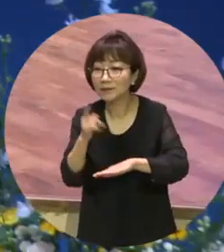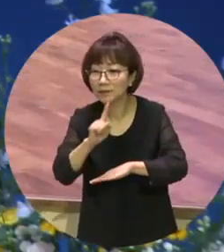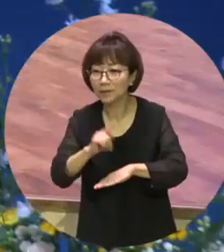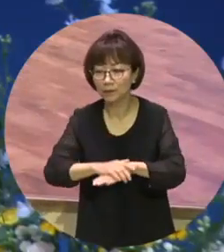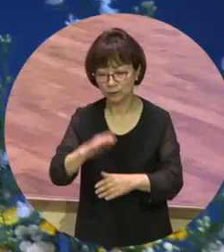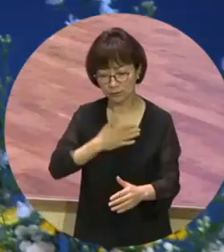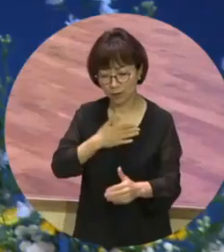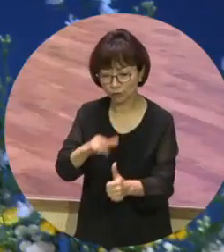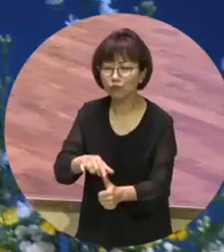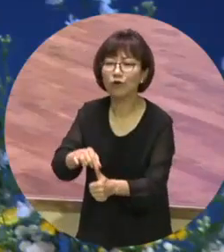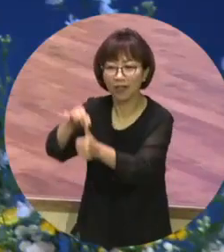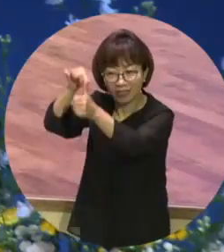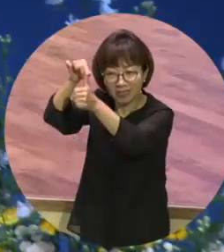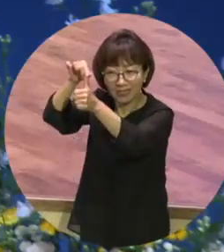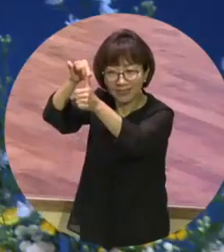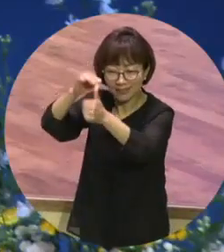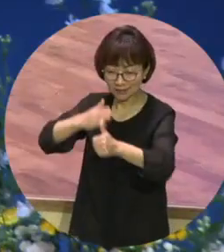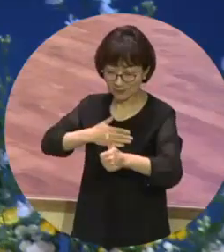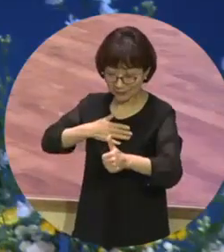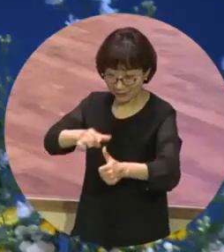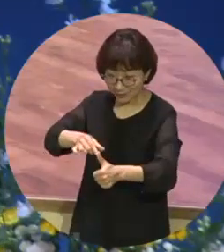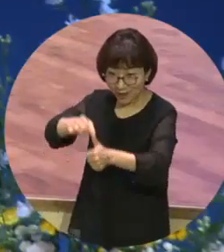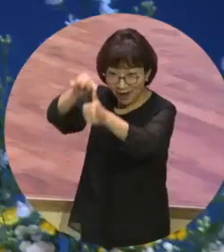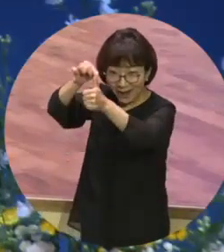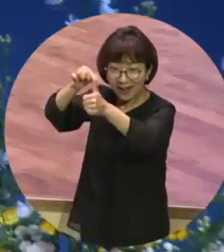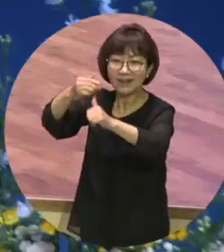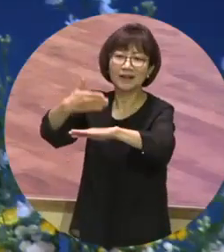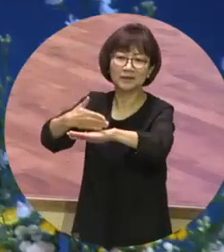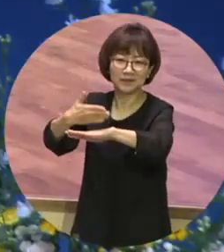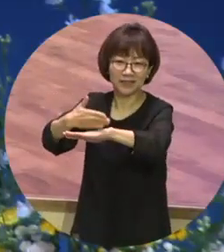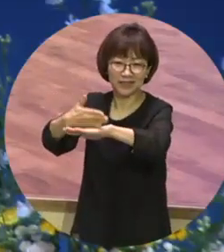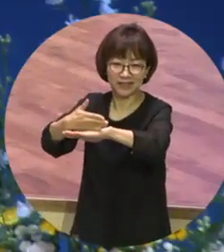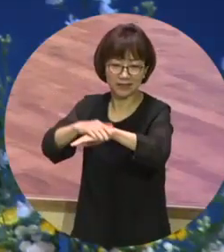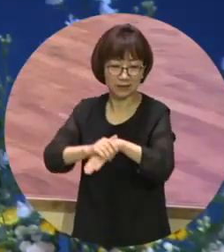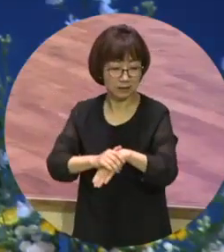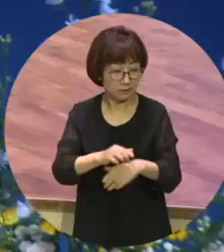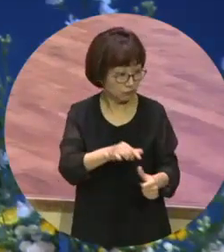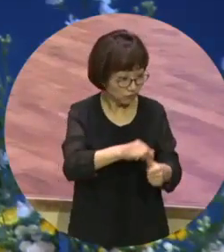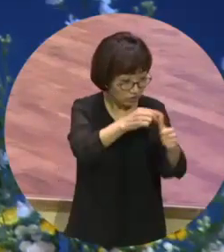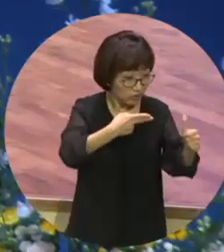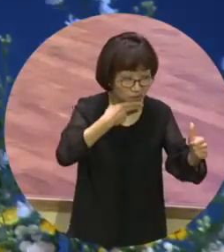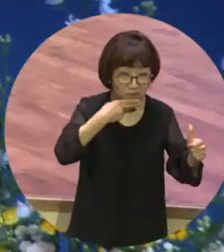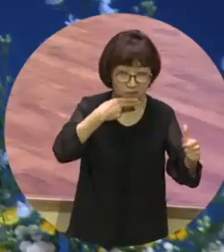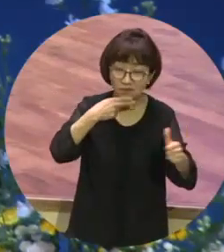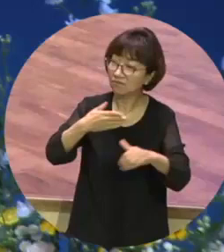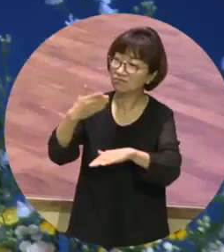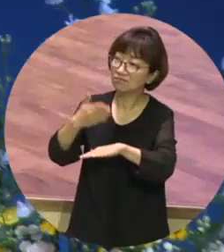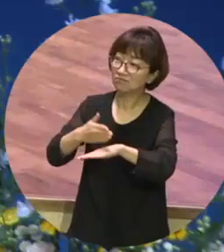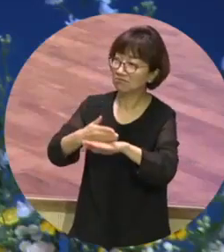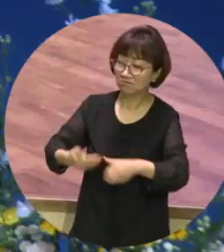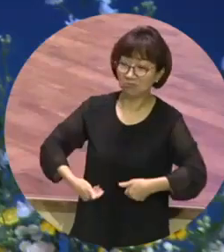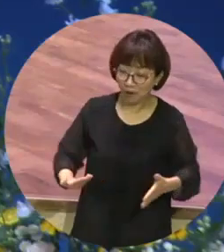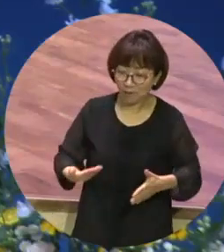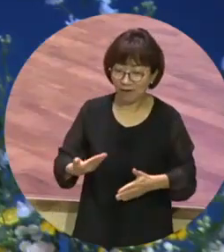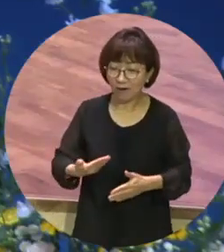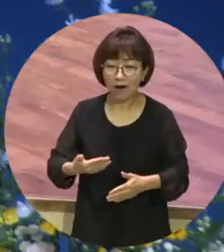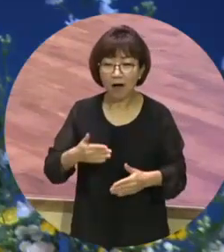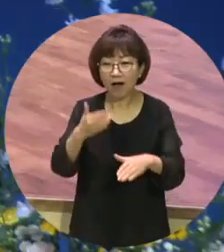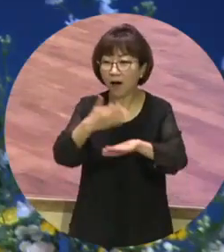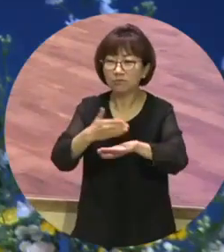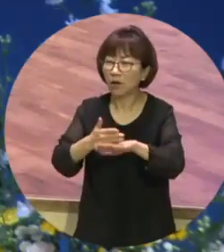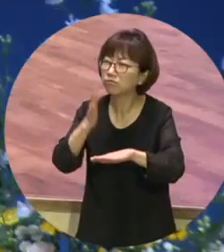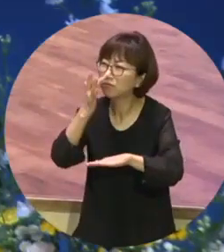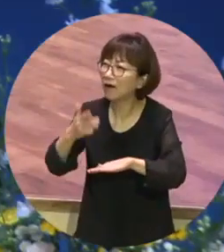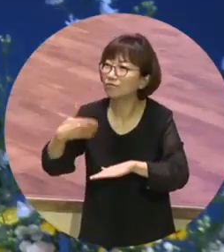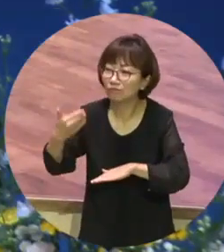감사예요. 나 구원 받았구나. 구원 못 받은 사람은 감사할 필요가 없지요. 구원을 못 받았으니 감사가 뭔지도